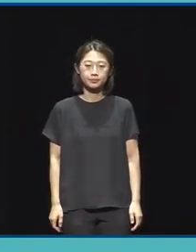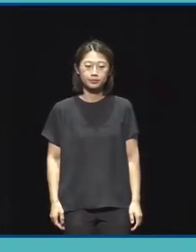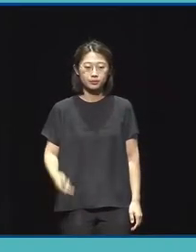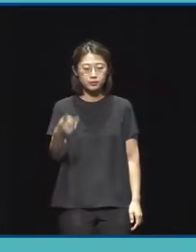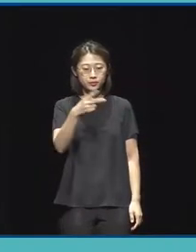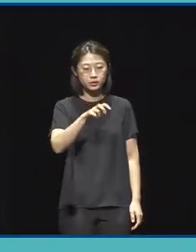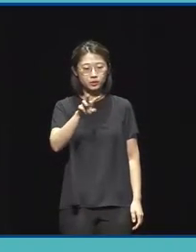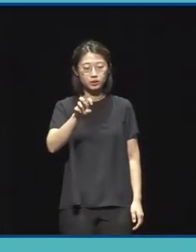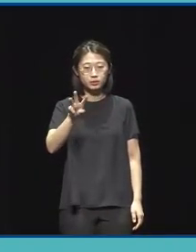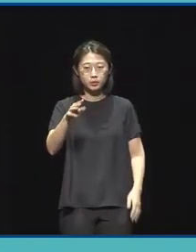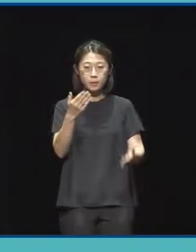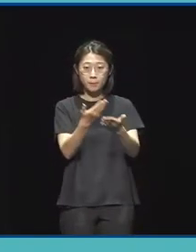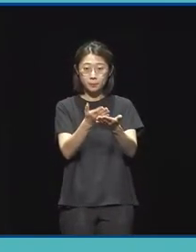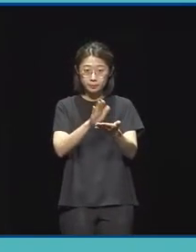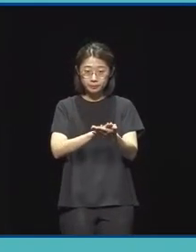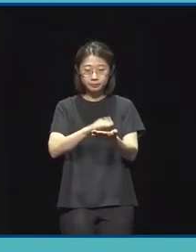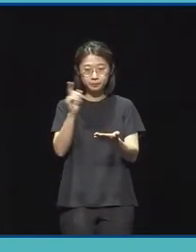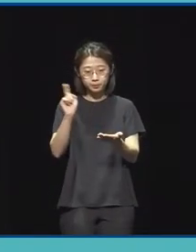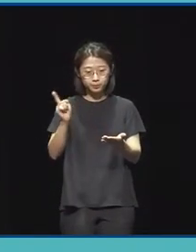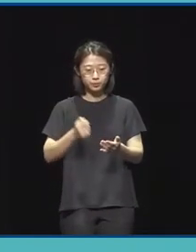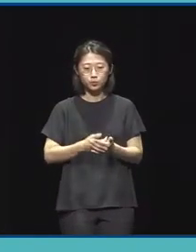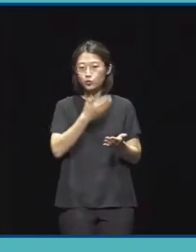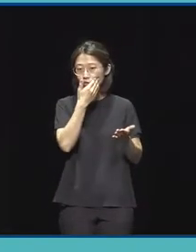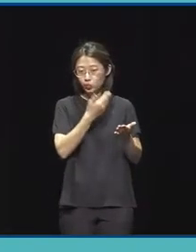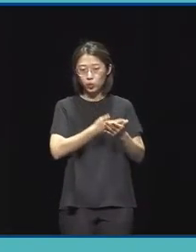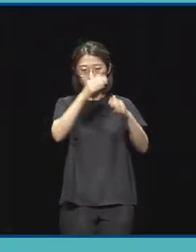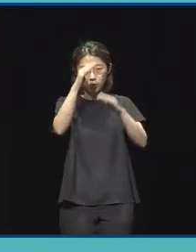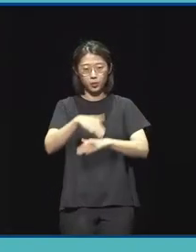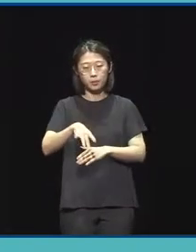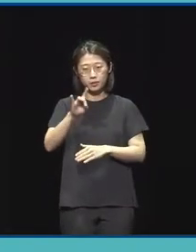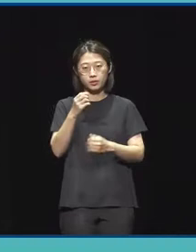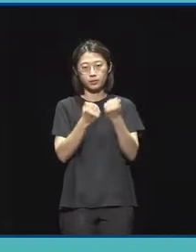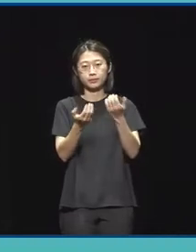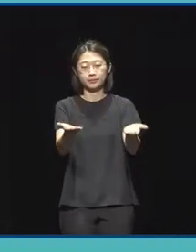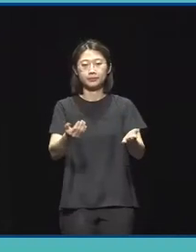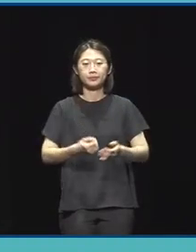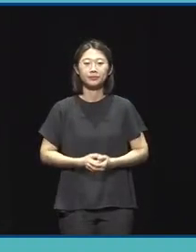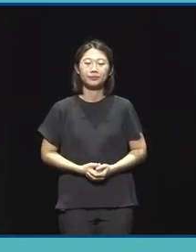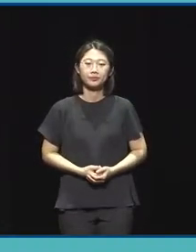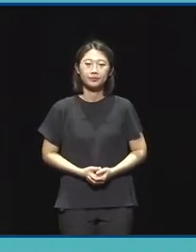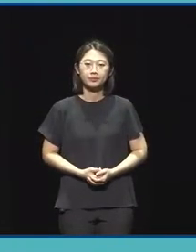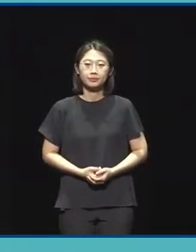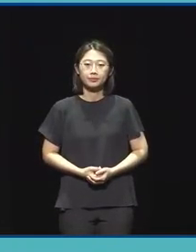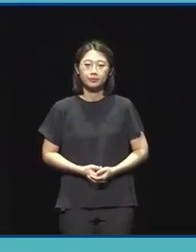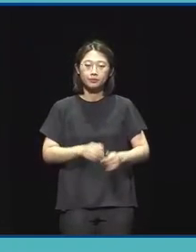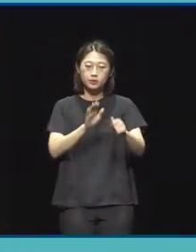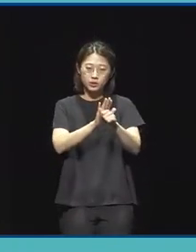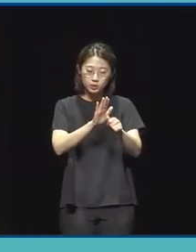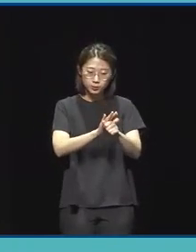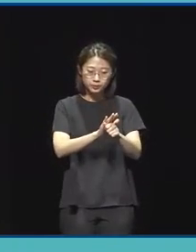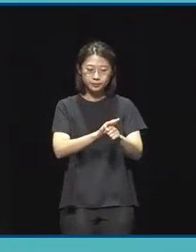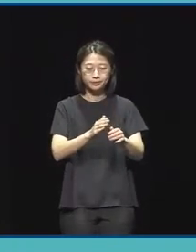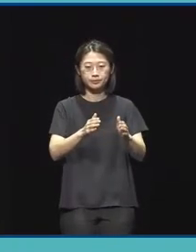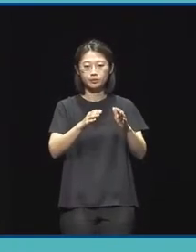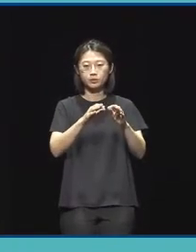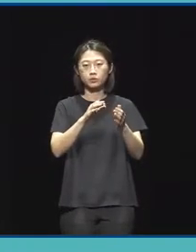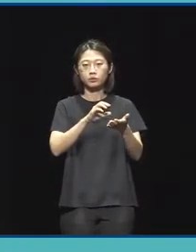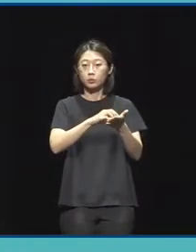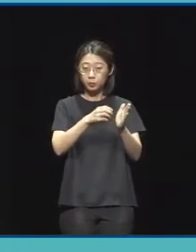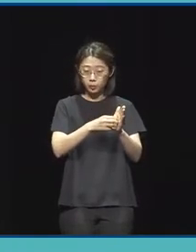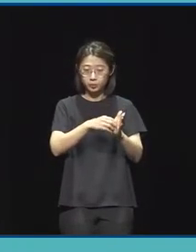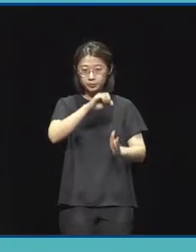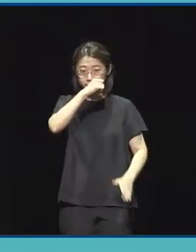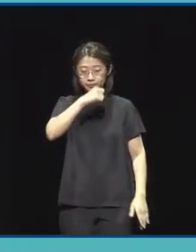2023년도 이렇게 바뀝니다 주요 사항 중심으로 저희가 말씀을 드리도록 하겠습니다 일단 지원 규모 증액이 되겠습니다